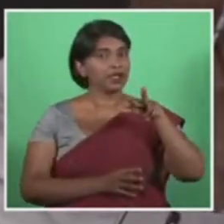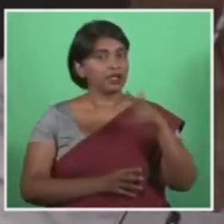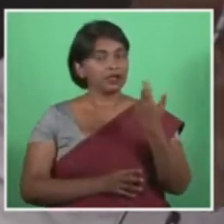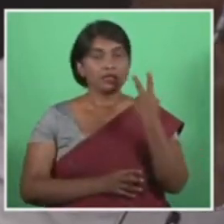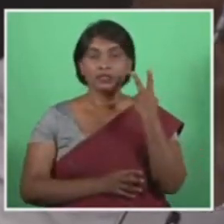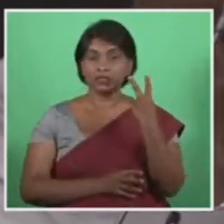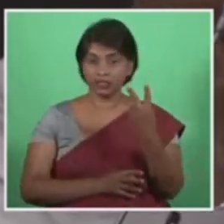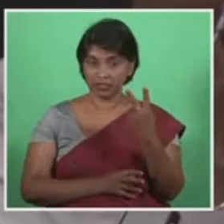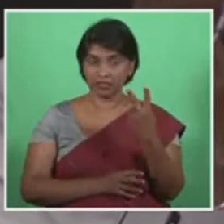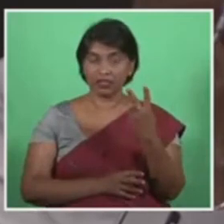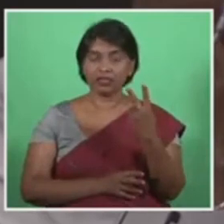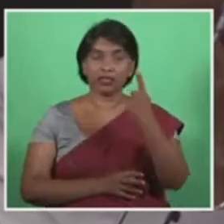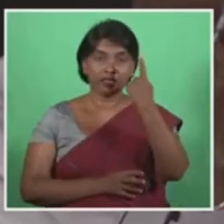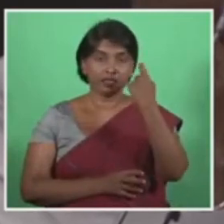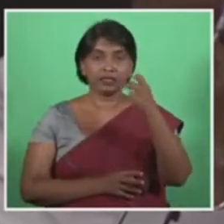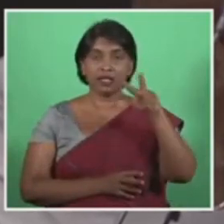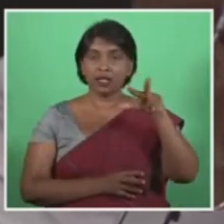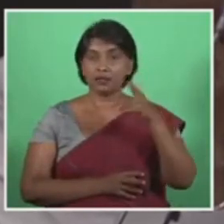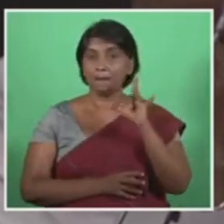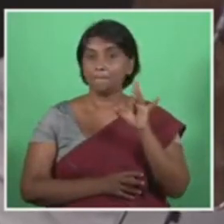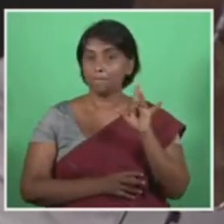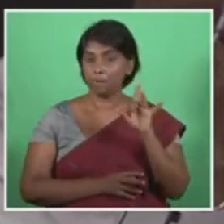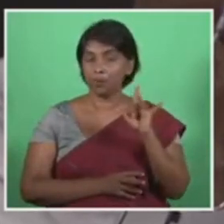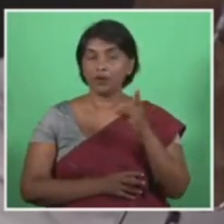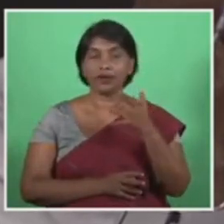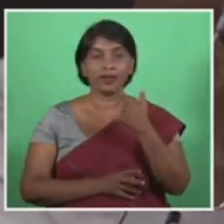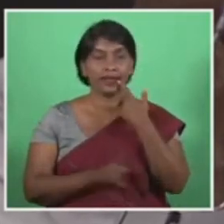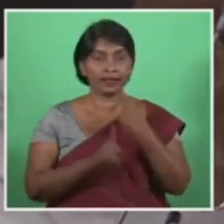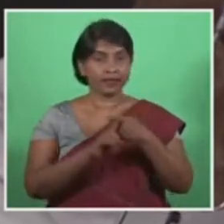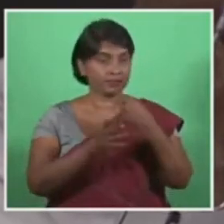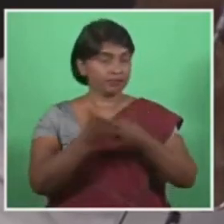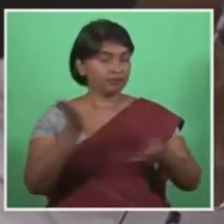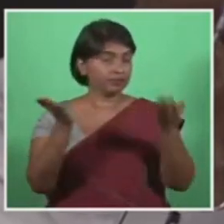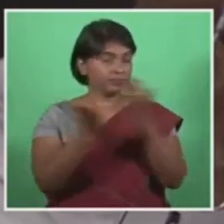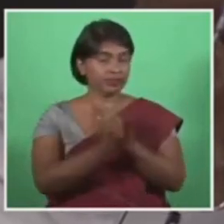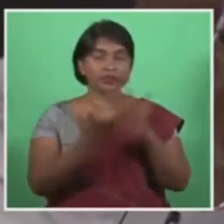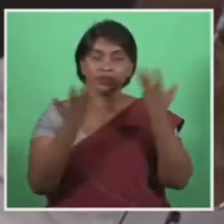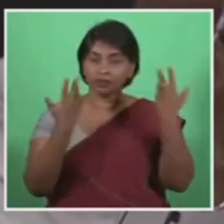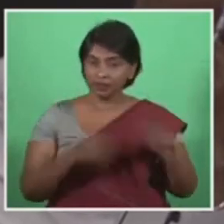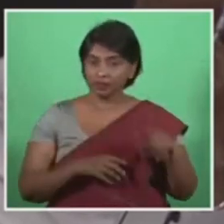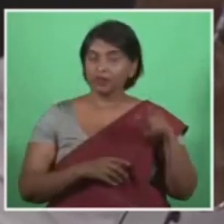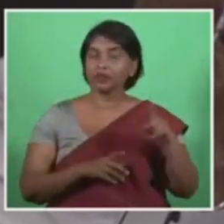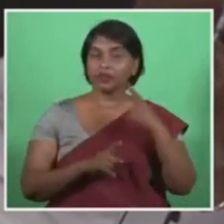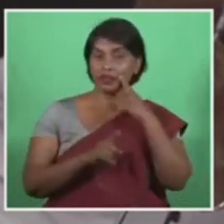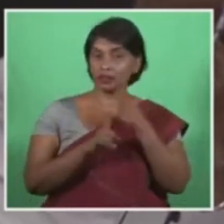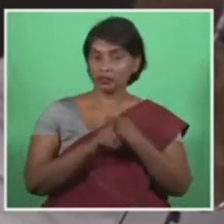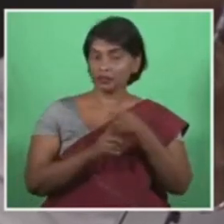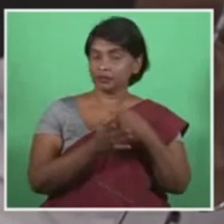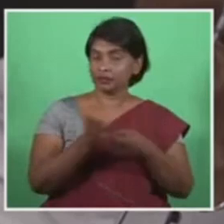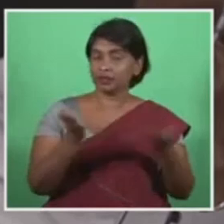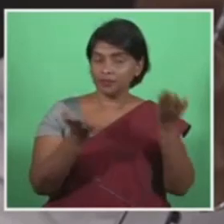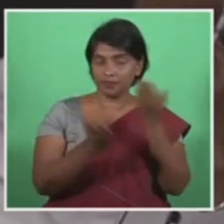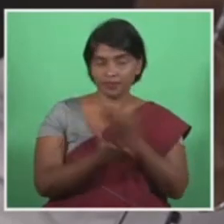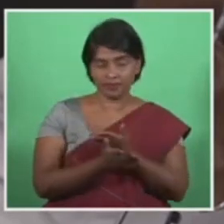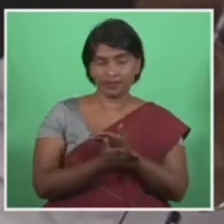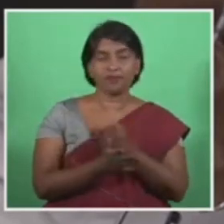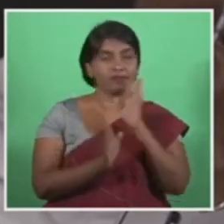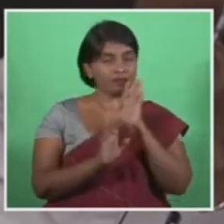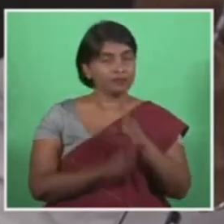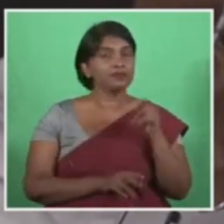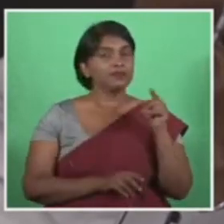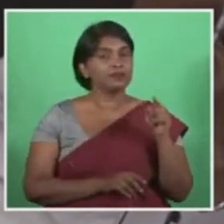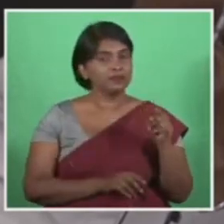1802 1815 උඩරට ගිවිසුමෙන් පසු උඩරට ගිවිසුමේ